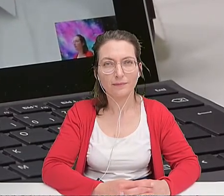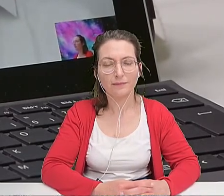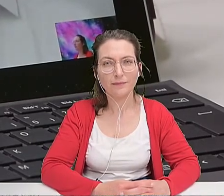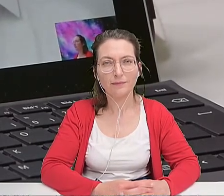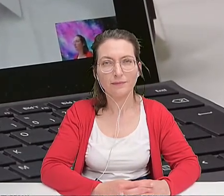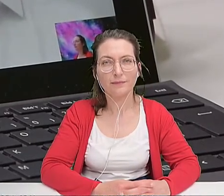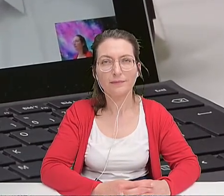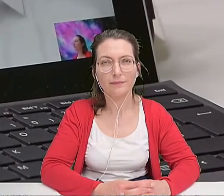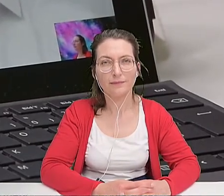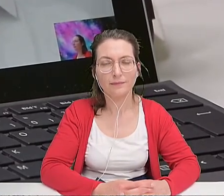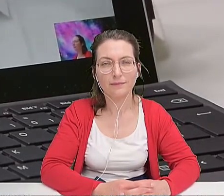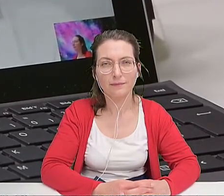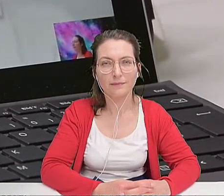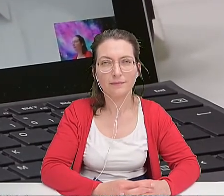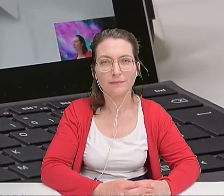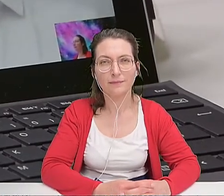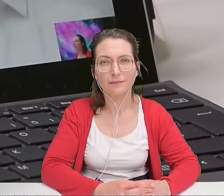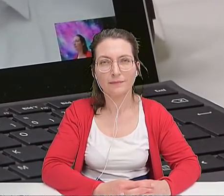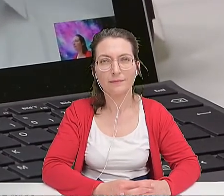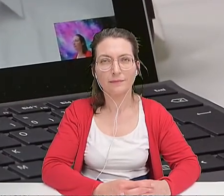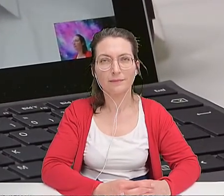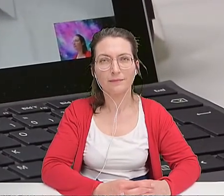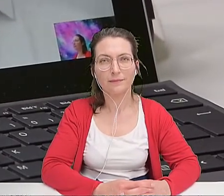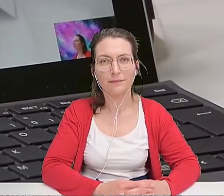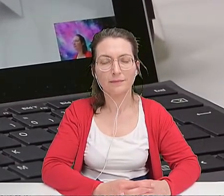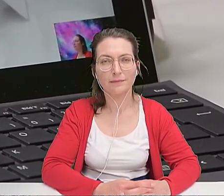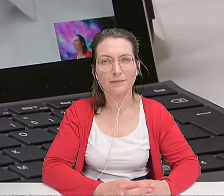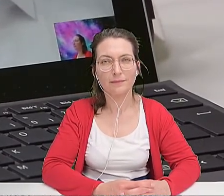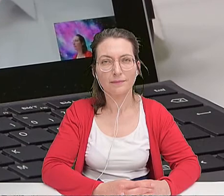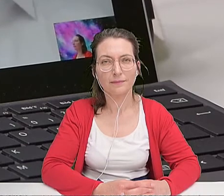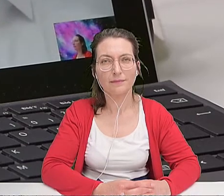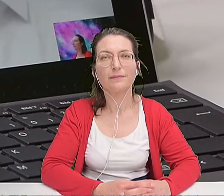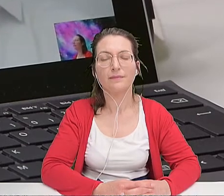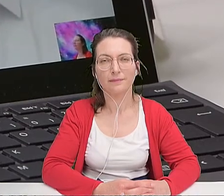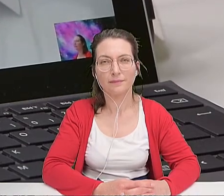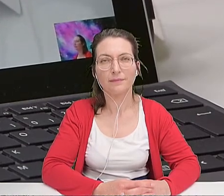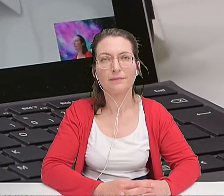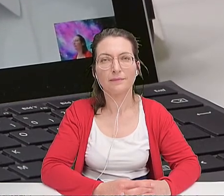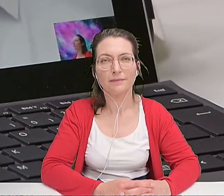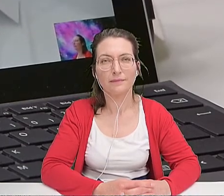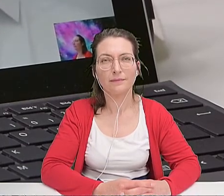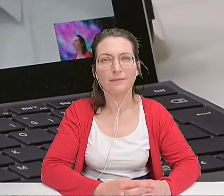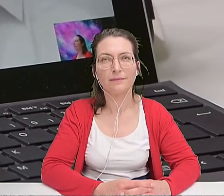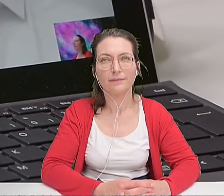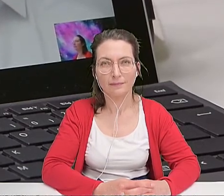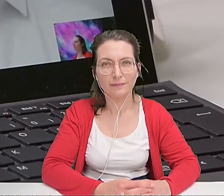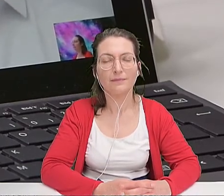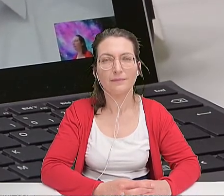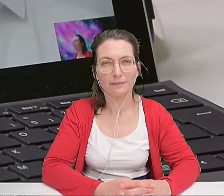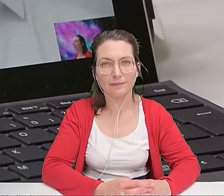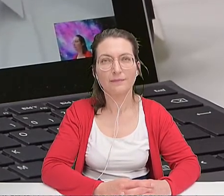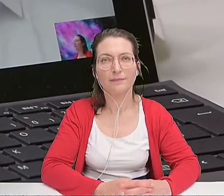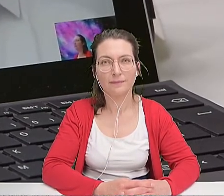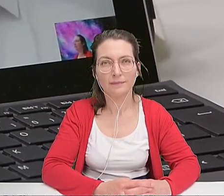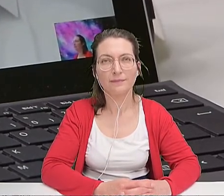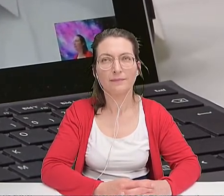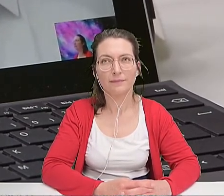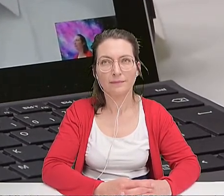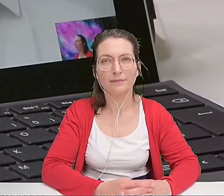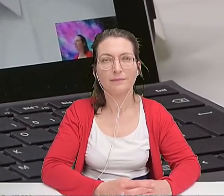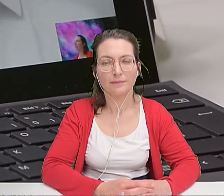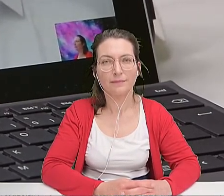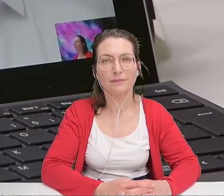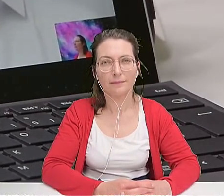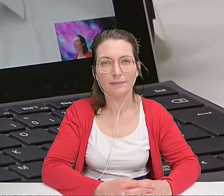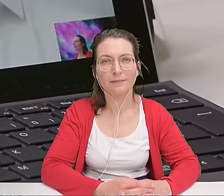ich, eben sehr viele mitbekommen, was wir tun. Wir merken auch an Rückmeldungen, das wird auch da so weitergetragen. Wir twittern natürlich auch, also so soziale Medien, um das